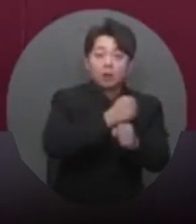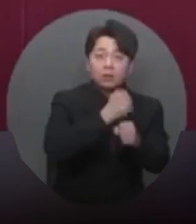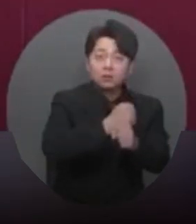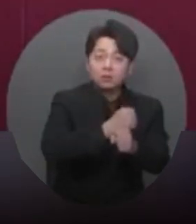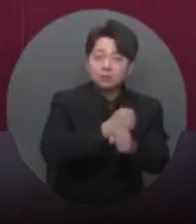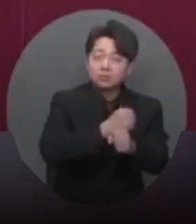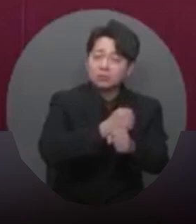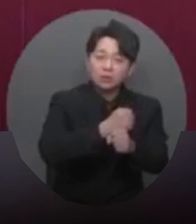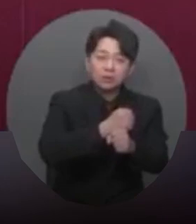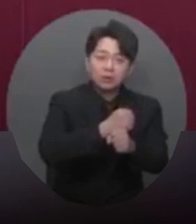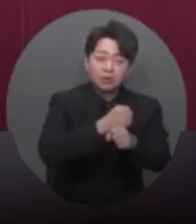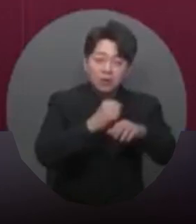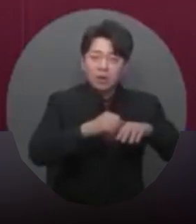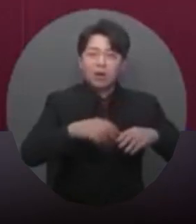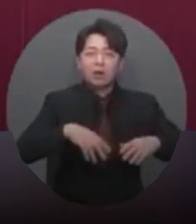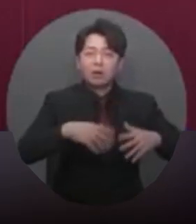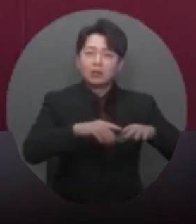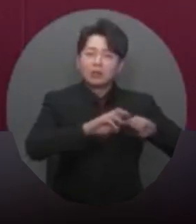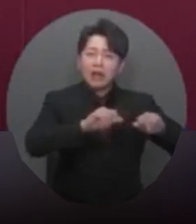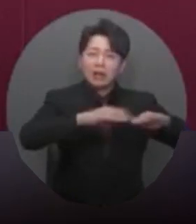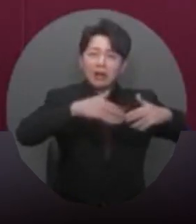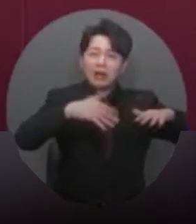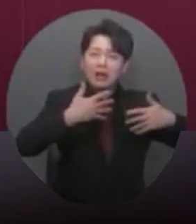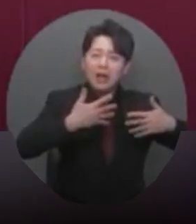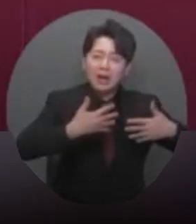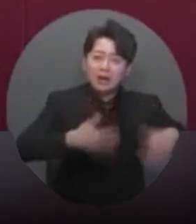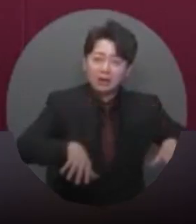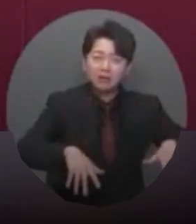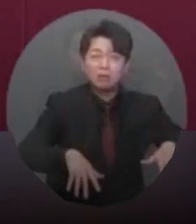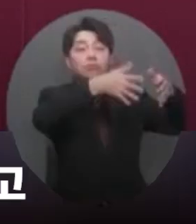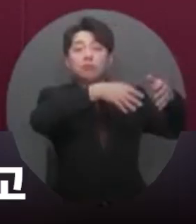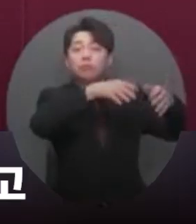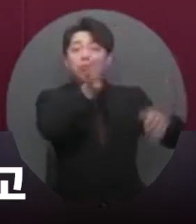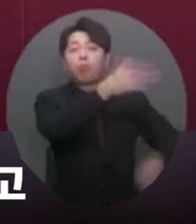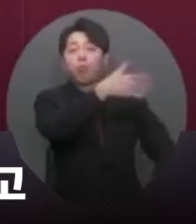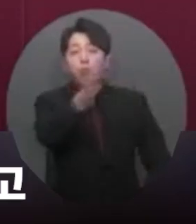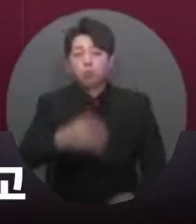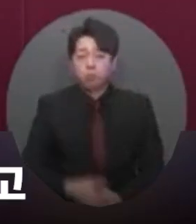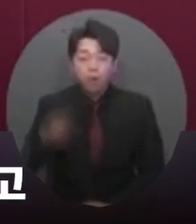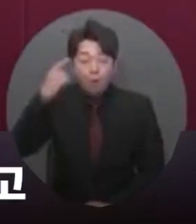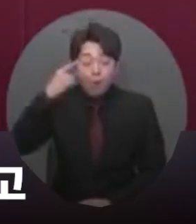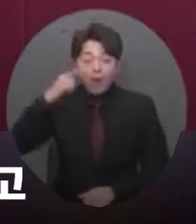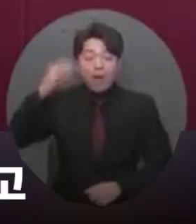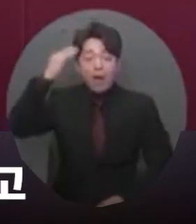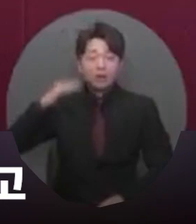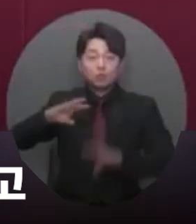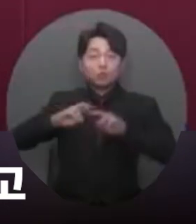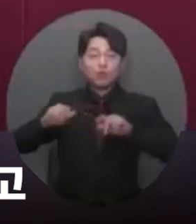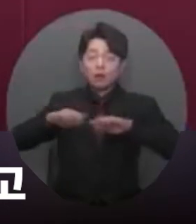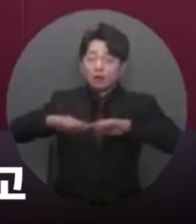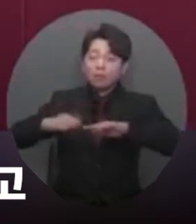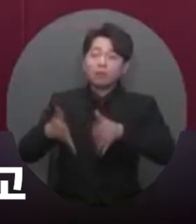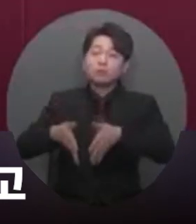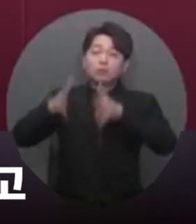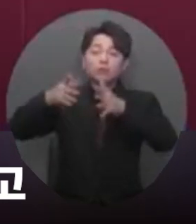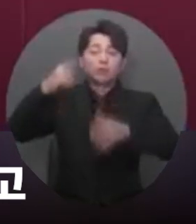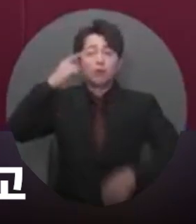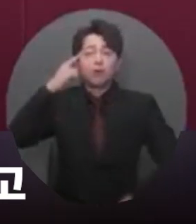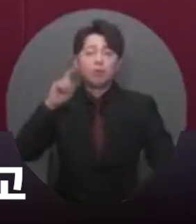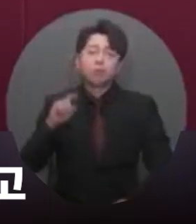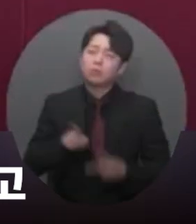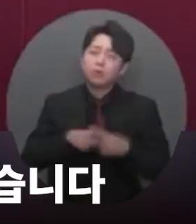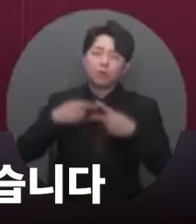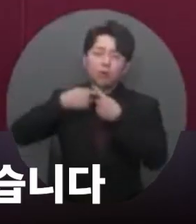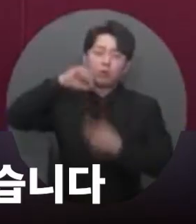가능성도 분할 주로 른 해외에도 전례가 없는 것으로 저는 악이라고 있습니다 공군 항공 안전 사고의 위험성이 크게 증가 된다고